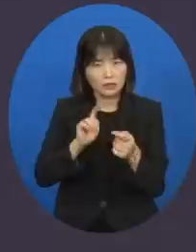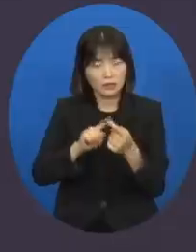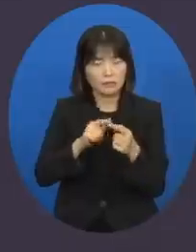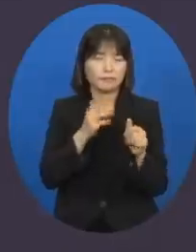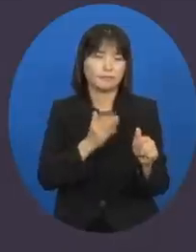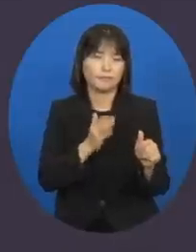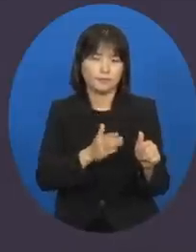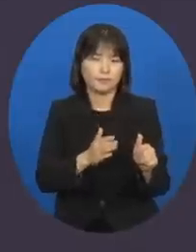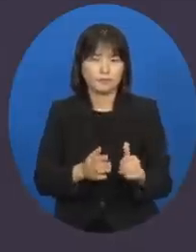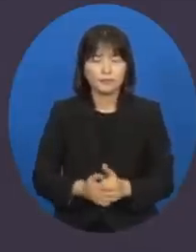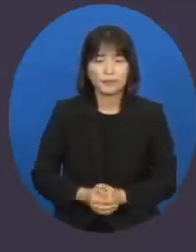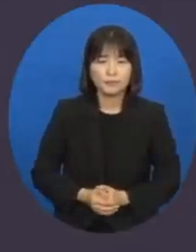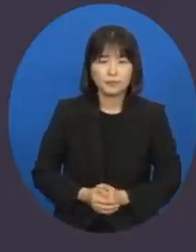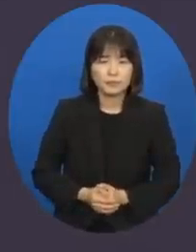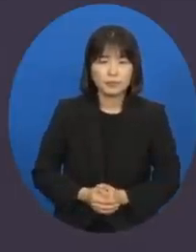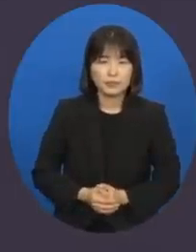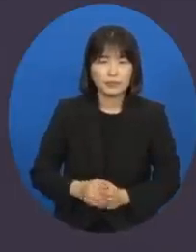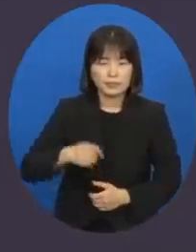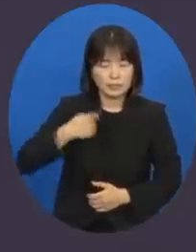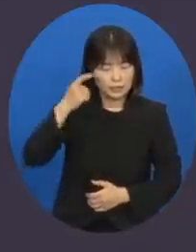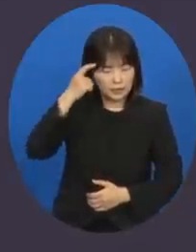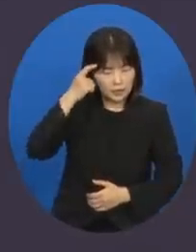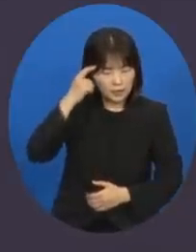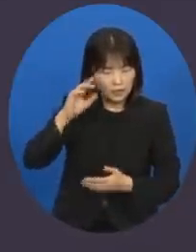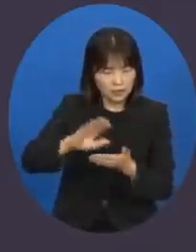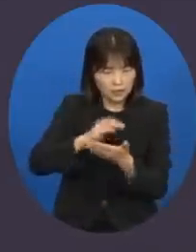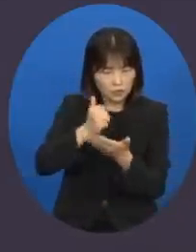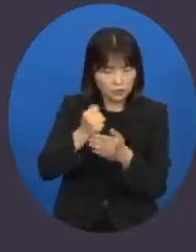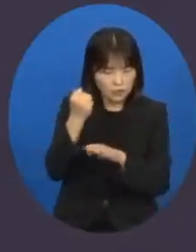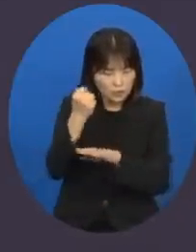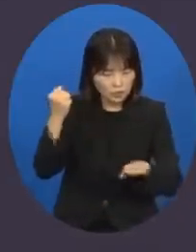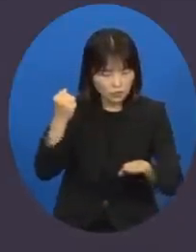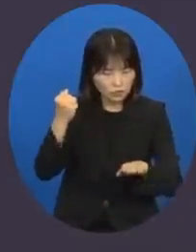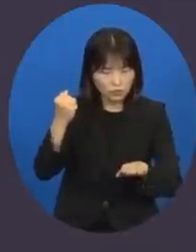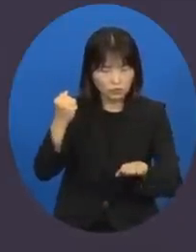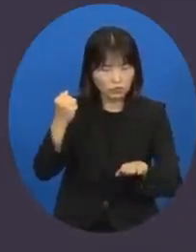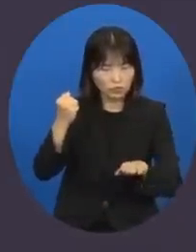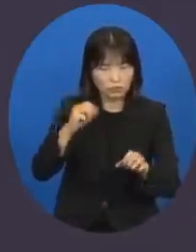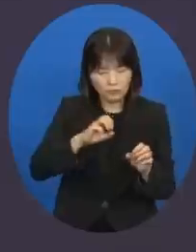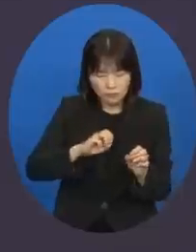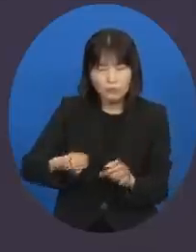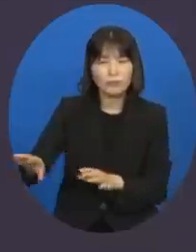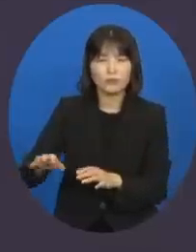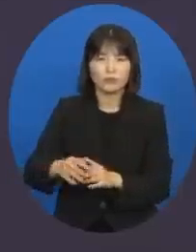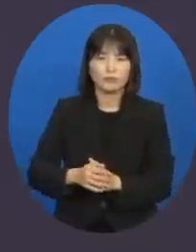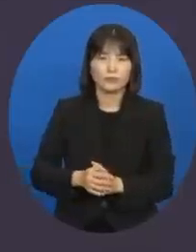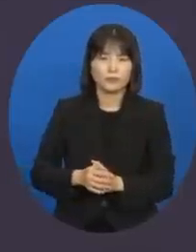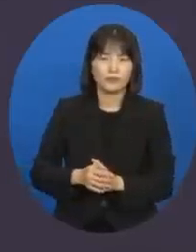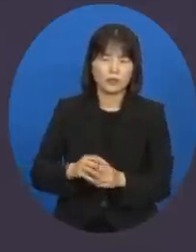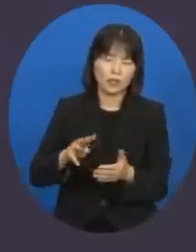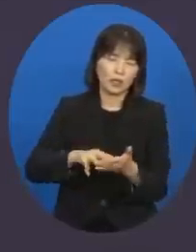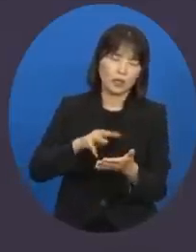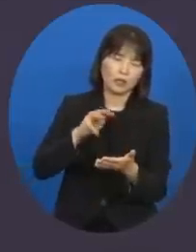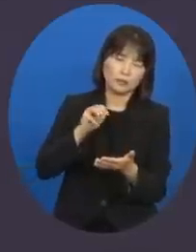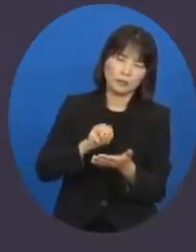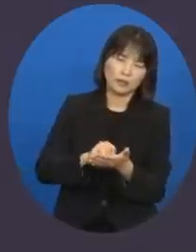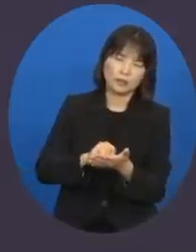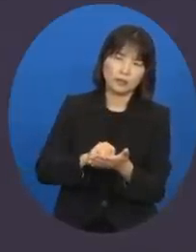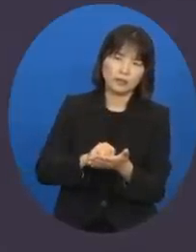자신이 생각했던 그리스도라는 그 기준을 내려놓았습니다. 아, 메시아가 그런 메시아가